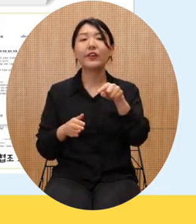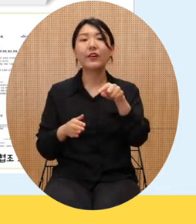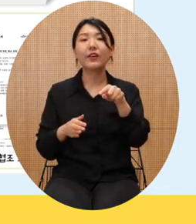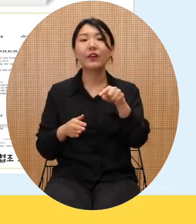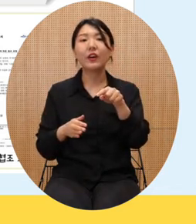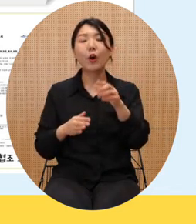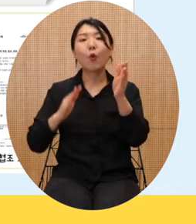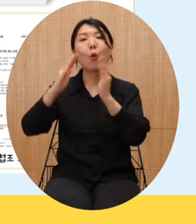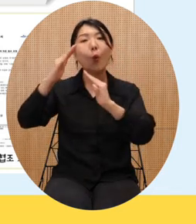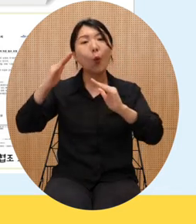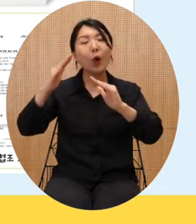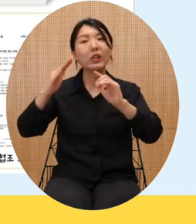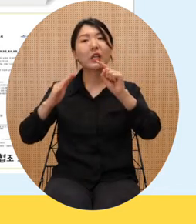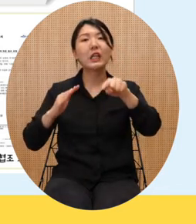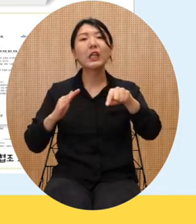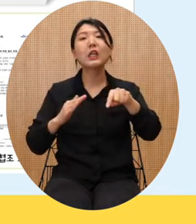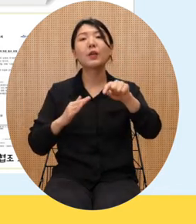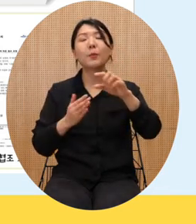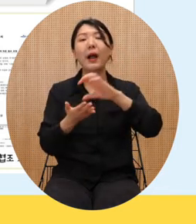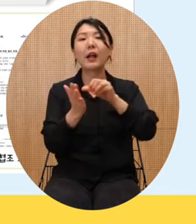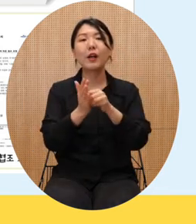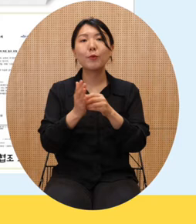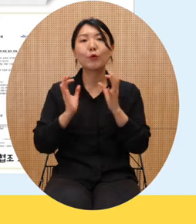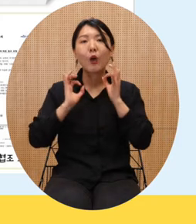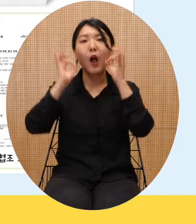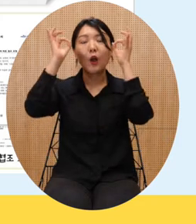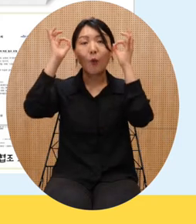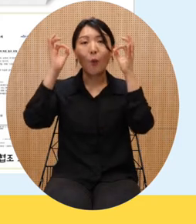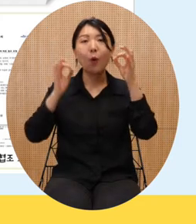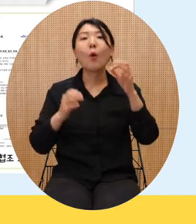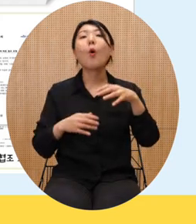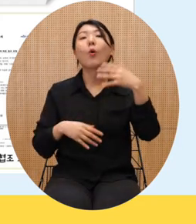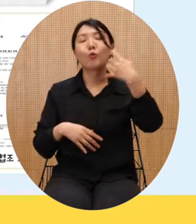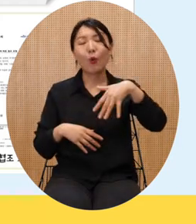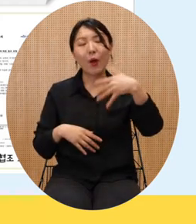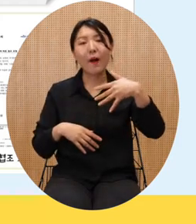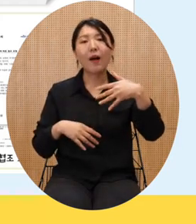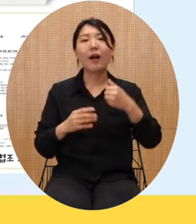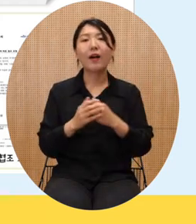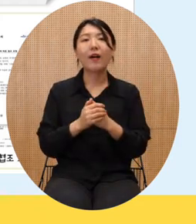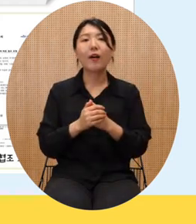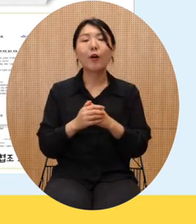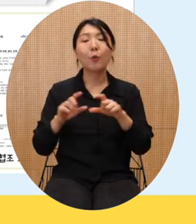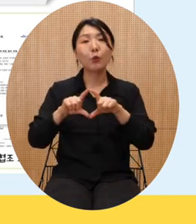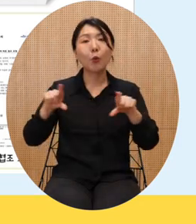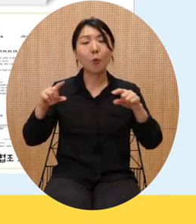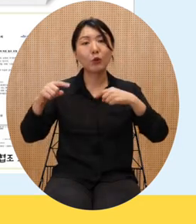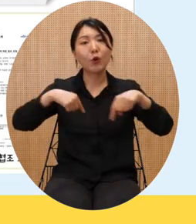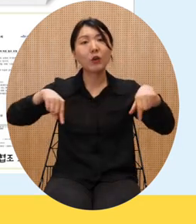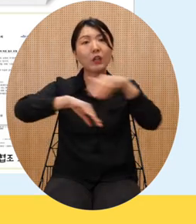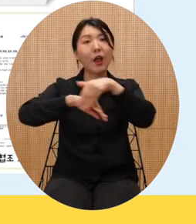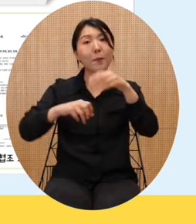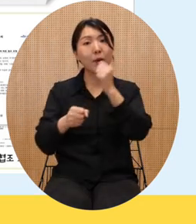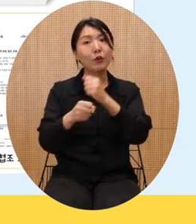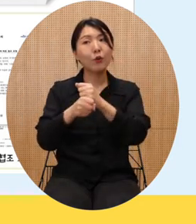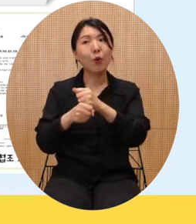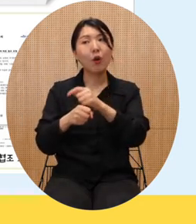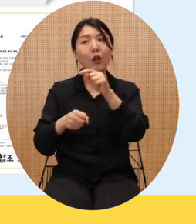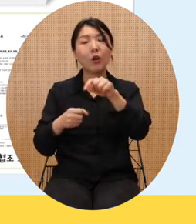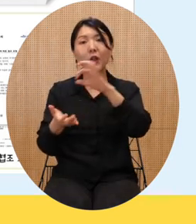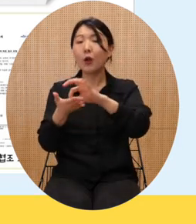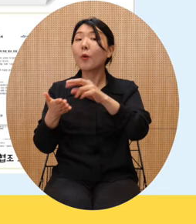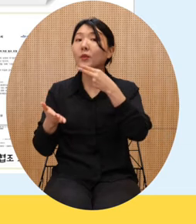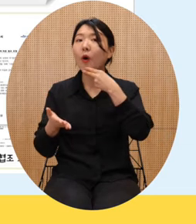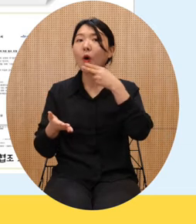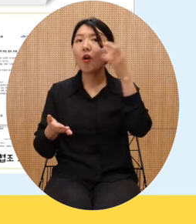어떤 그 공공에서 이 정도로 신경 쓰는 거는 사실 예외적입니다. 그 정책을 만들고 예산 집행